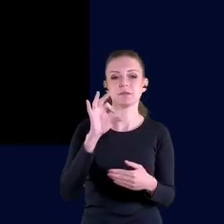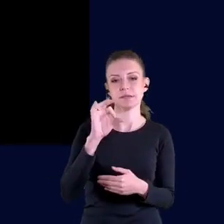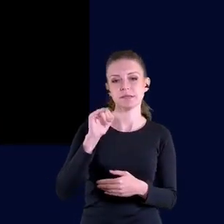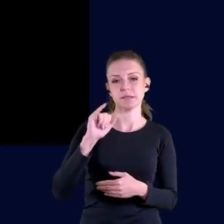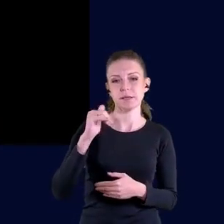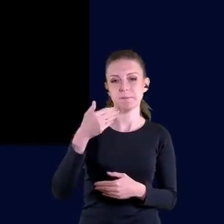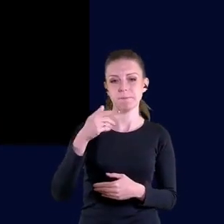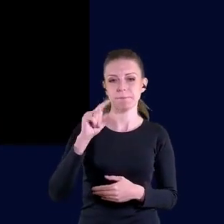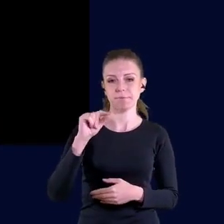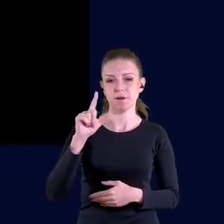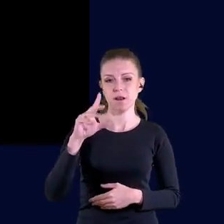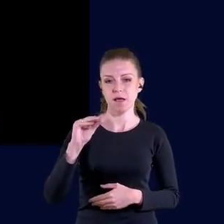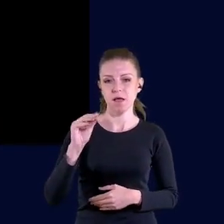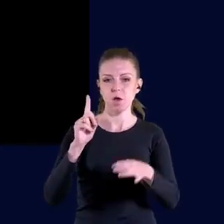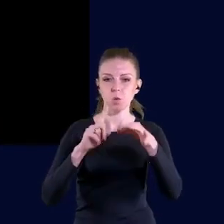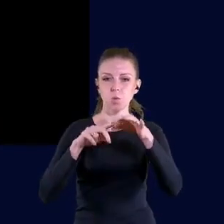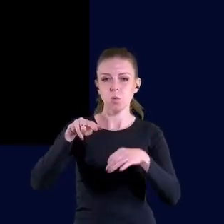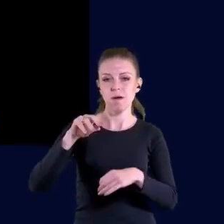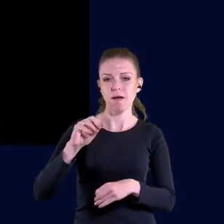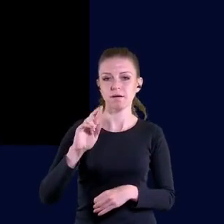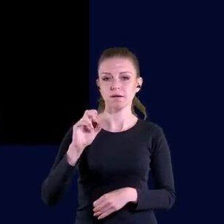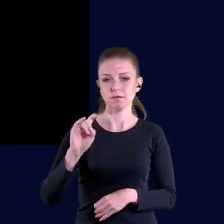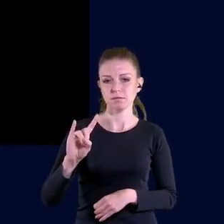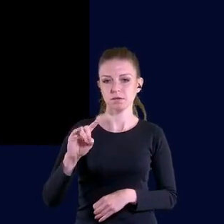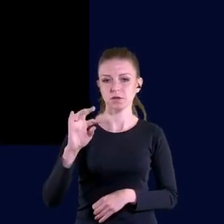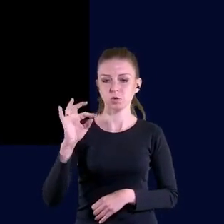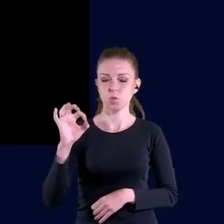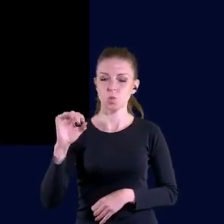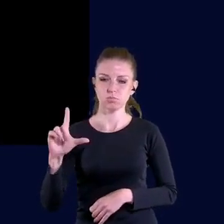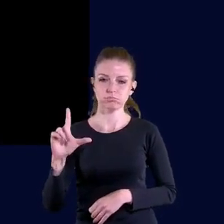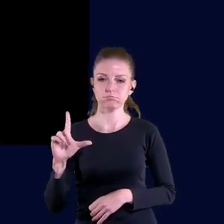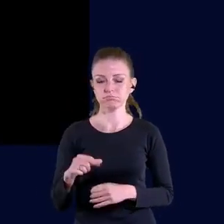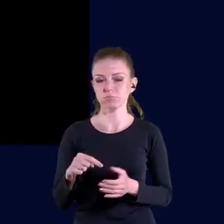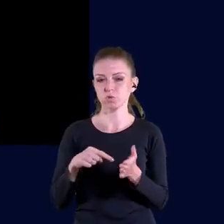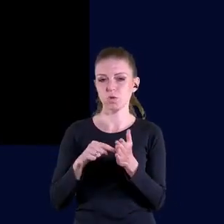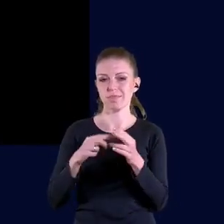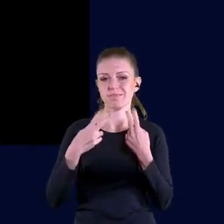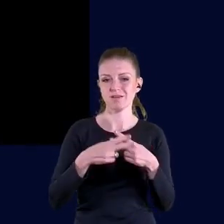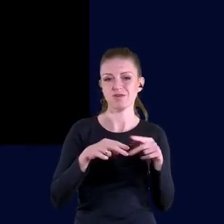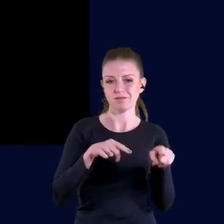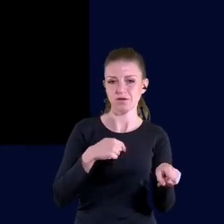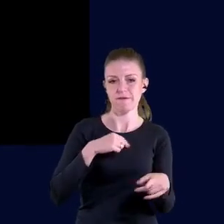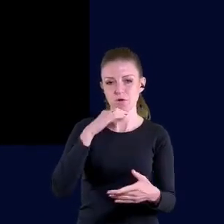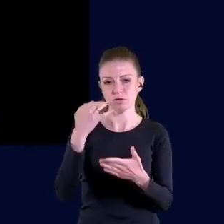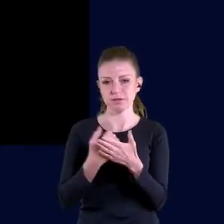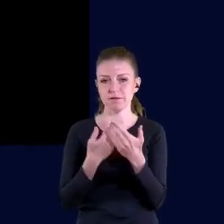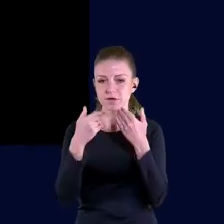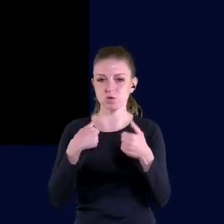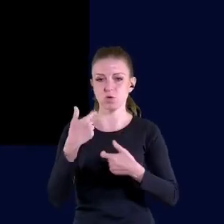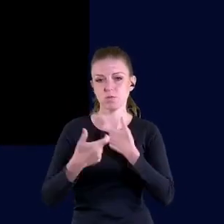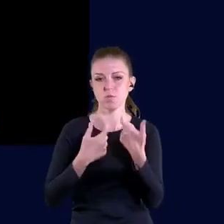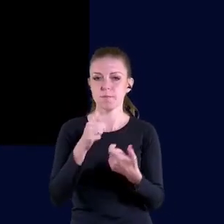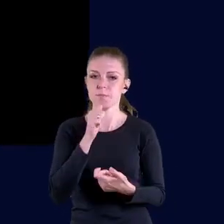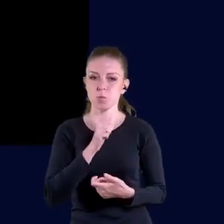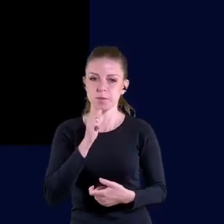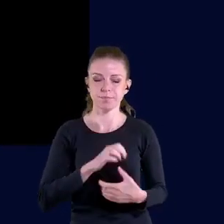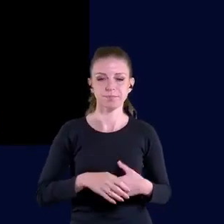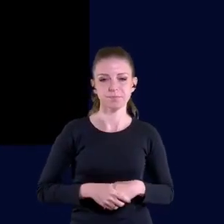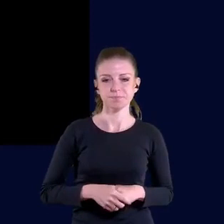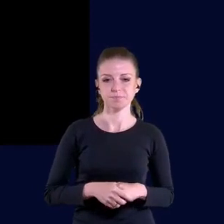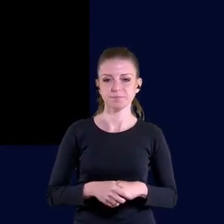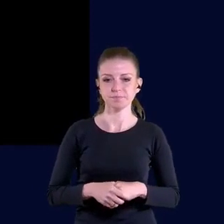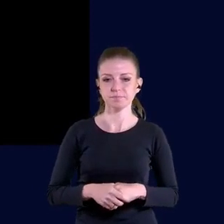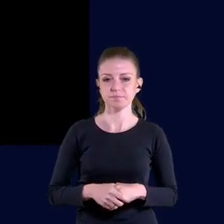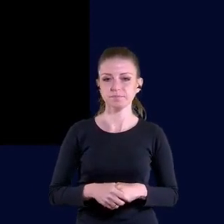przeszukuje internet w poszukiwaniu otwartych publikacji określa status tych otwartych publikacji Ale robi to